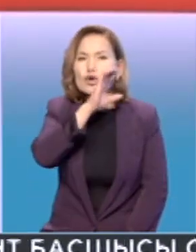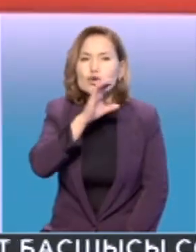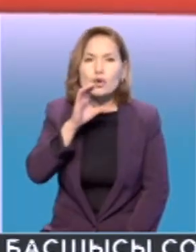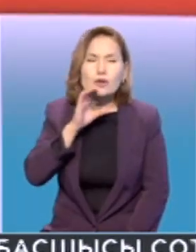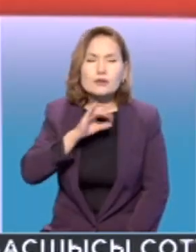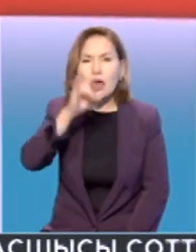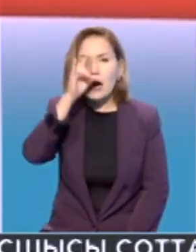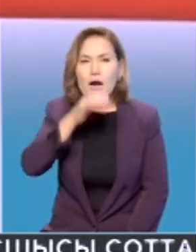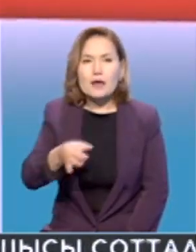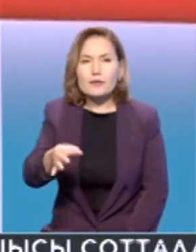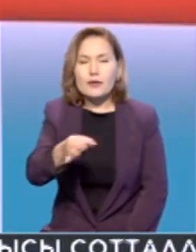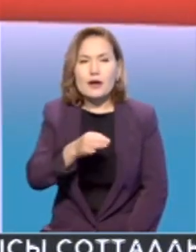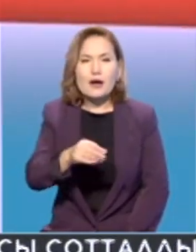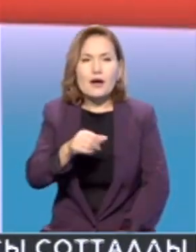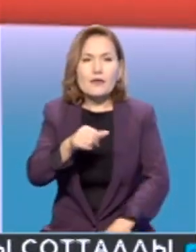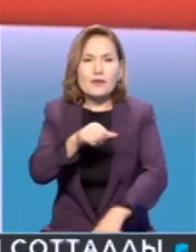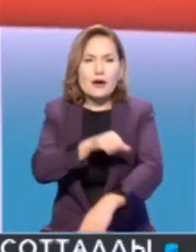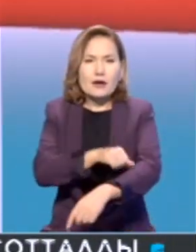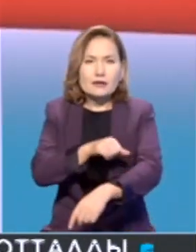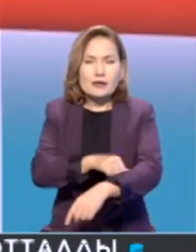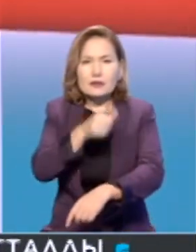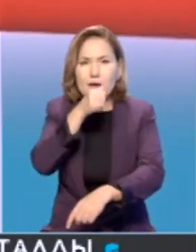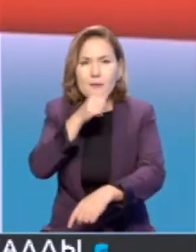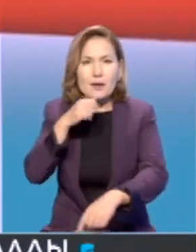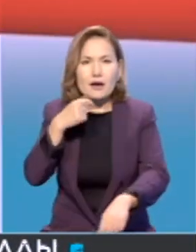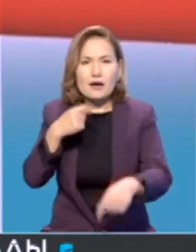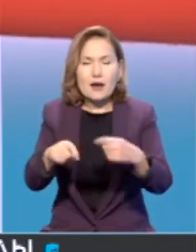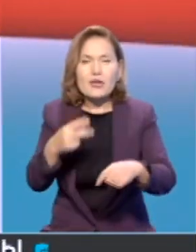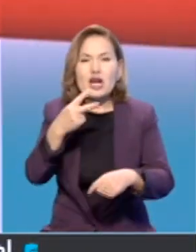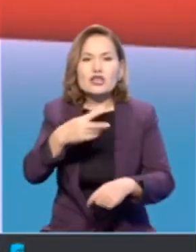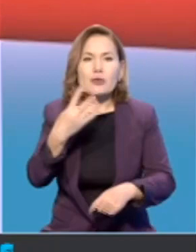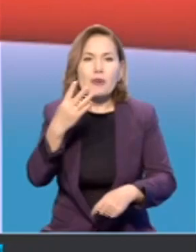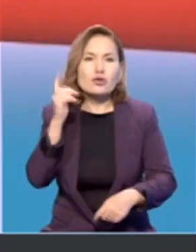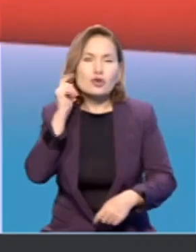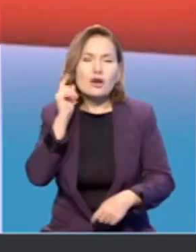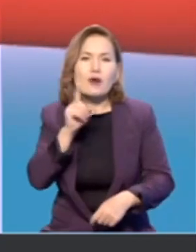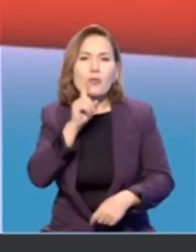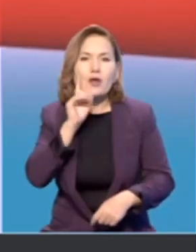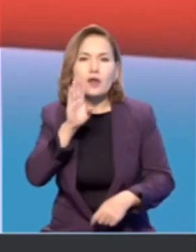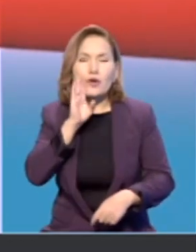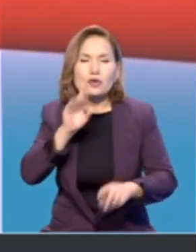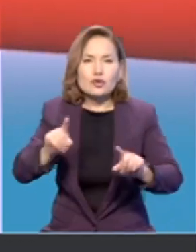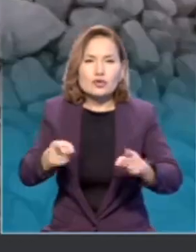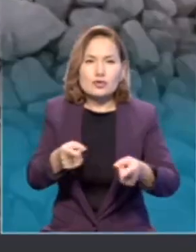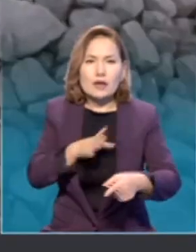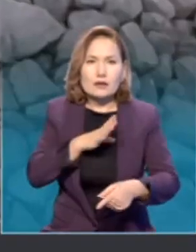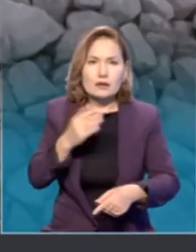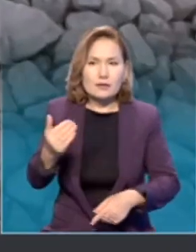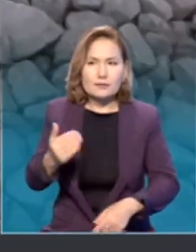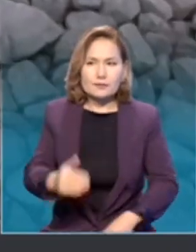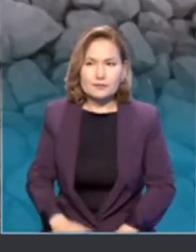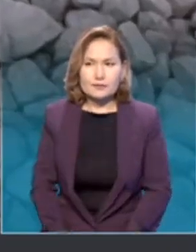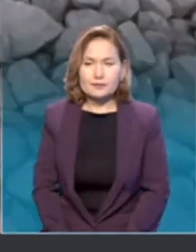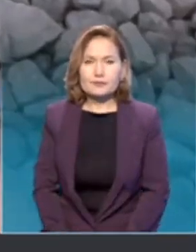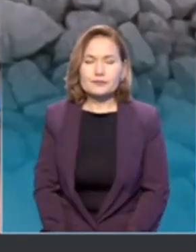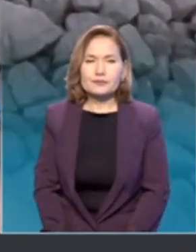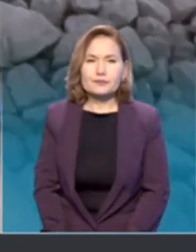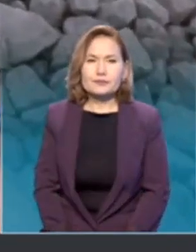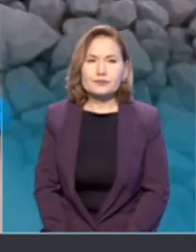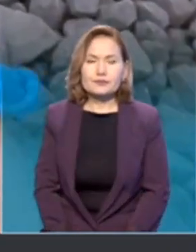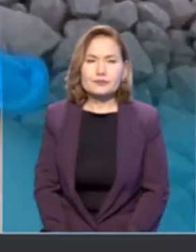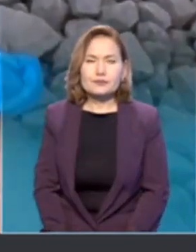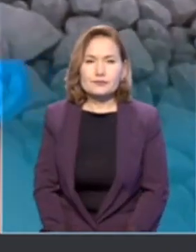Солтүстік Қазақстанда синтетикалық есірткі саудасымен айналысқан 24 жастағы қыз ұсталды. Наблюдаем, в